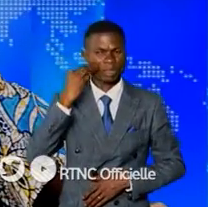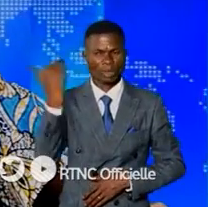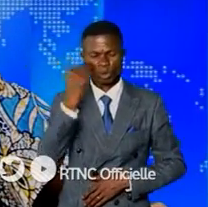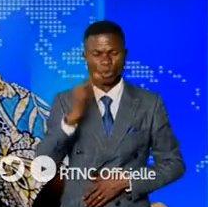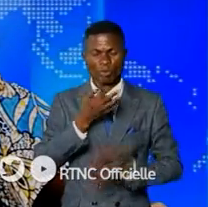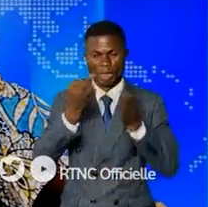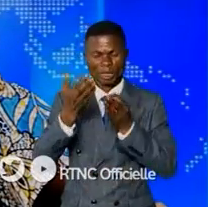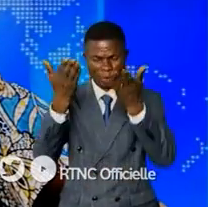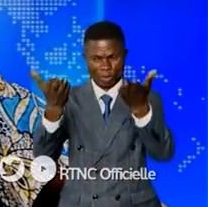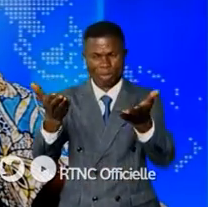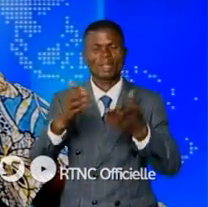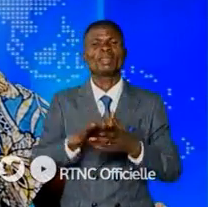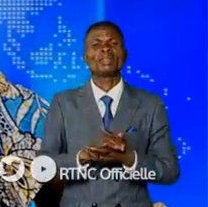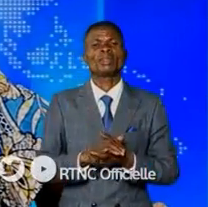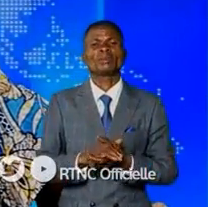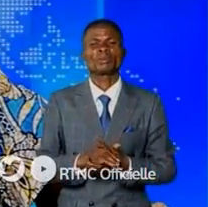un commentaire de Médard Mbuyala.